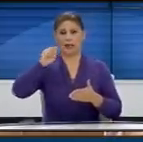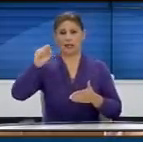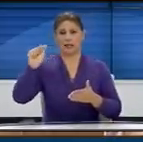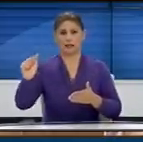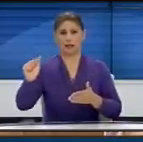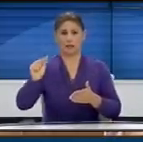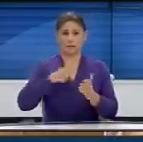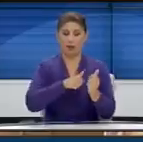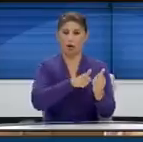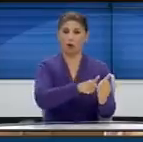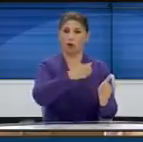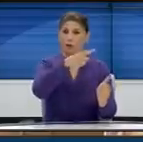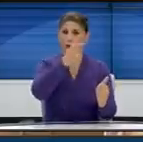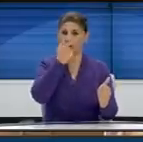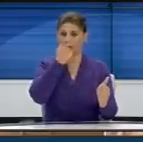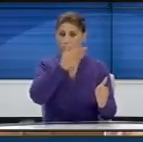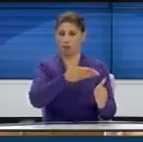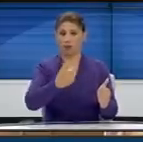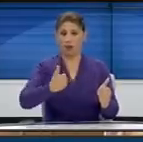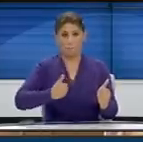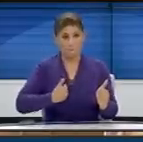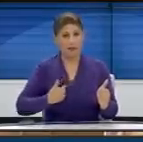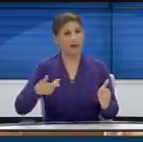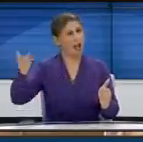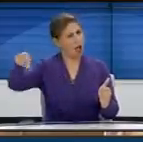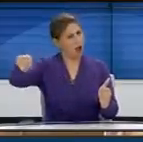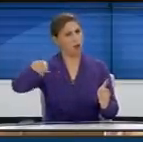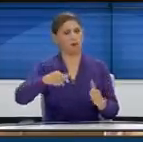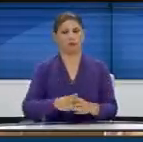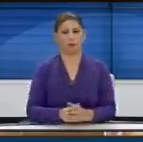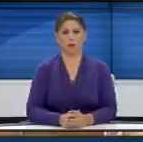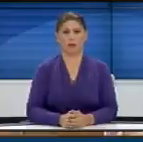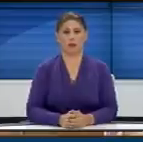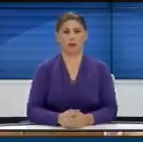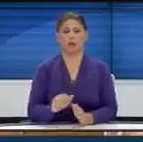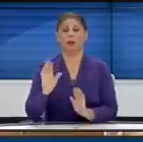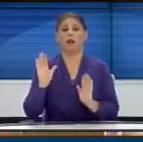Κώστα τον Καραμαλή, που παρακολουθούσε εμένα, άλλους.